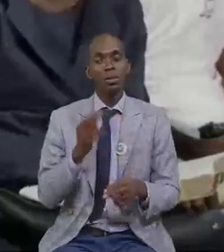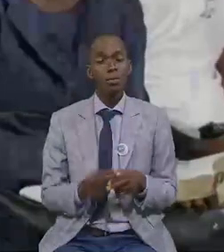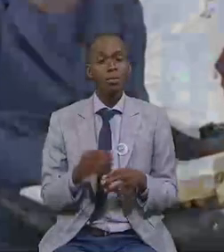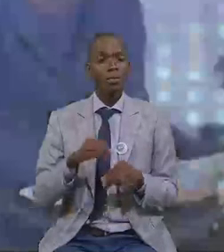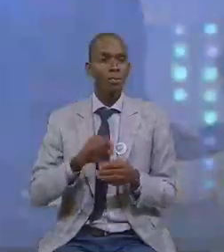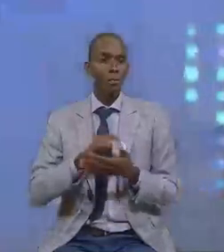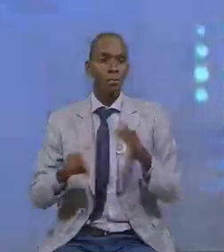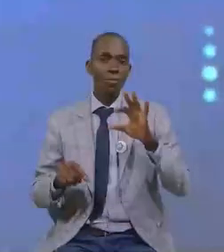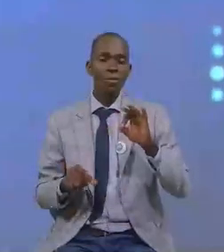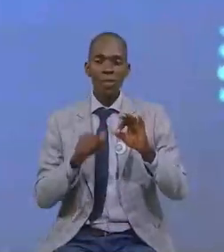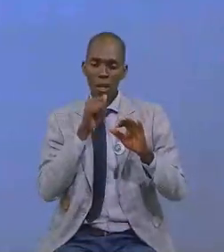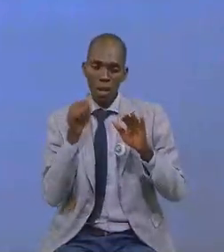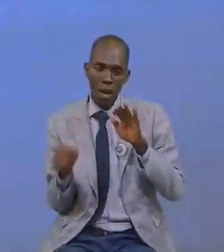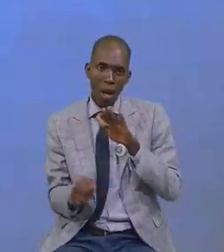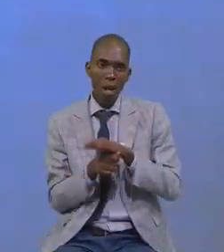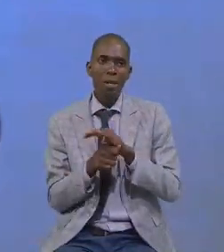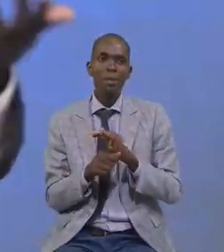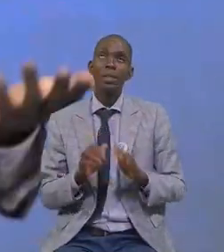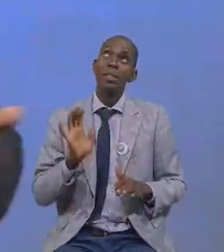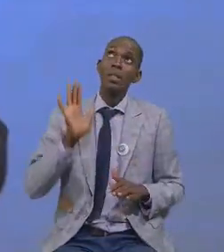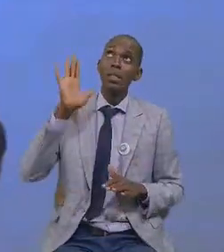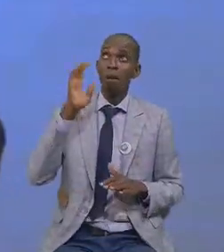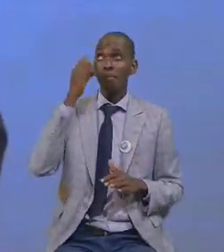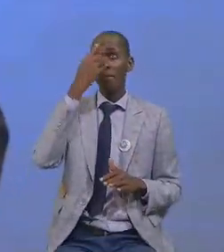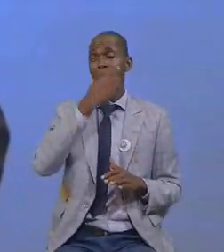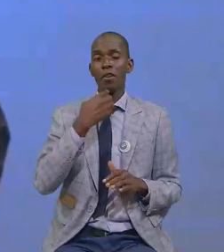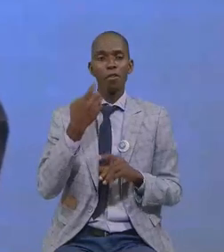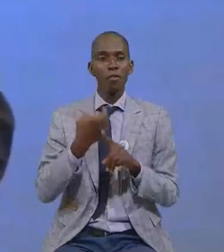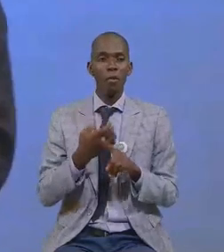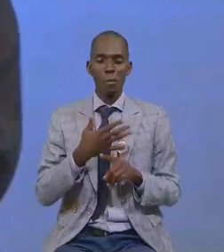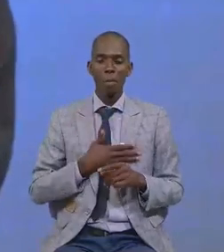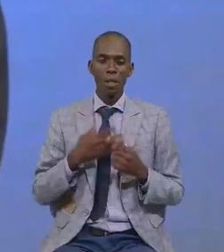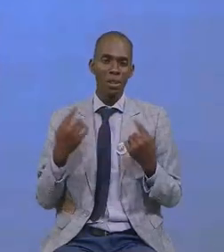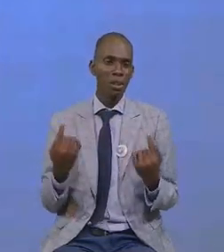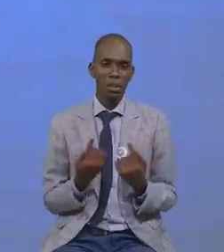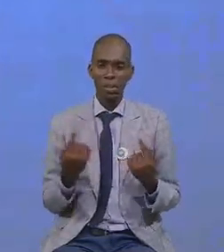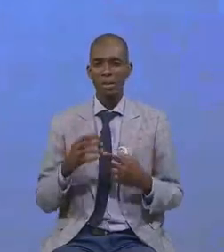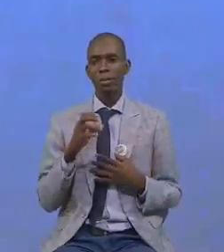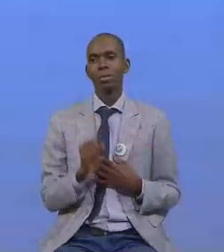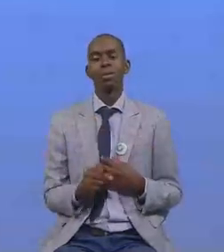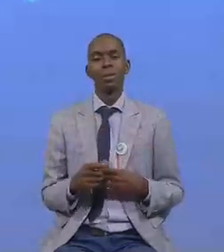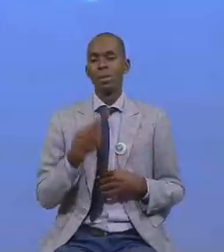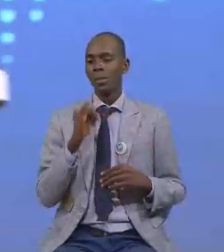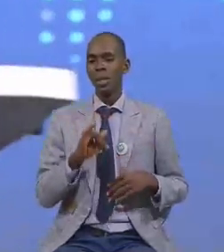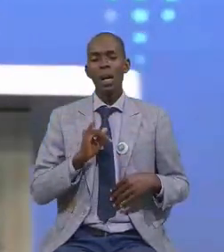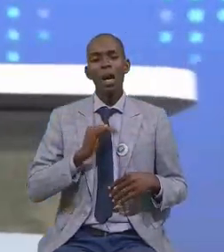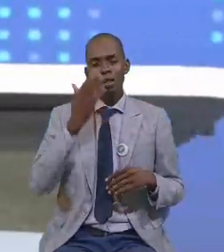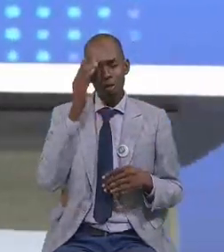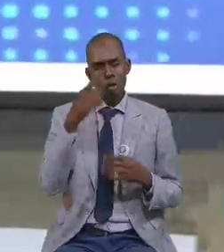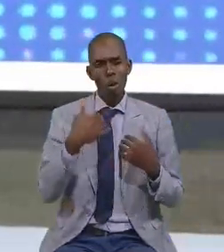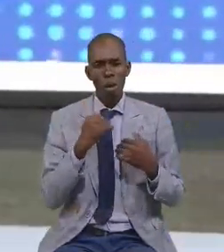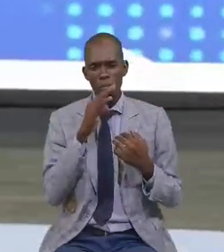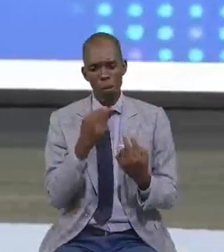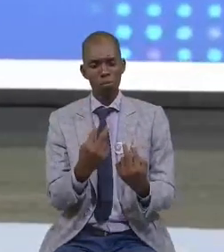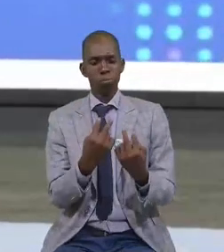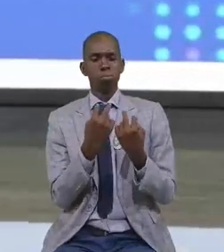Et le verset 11 dit, « Détourne ton regard de mes péchés. » Il dit, « Je sais que tu regardes